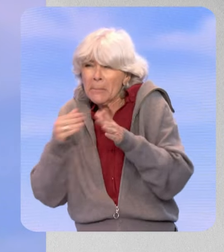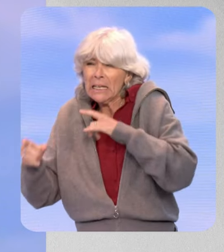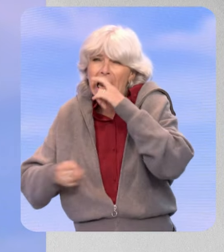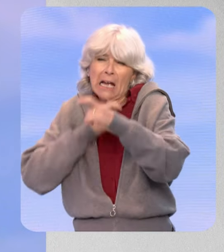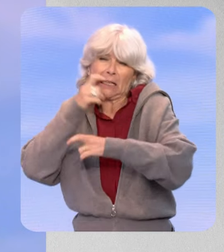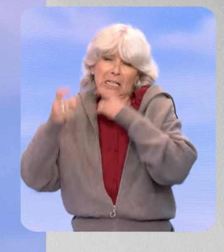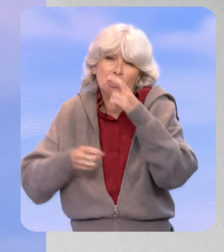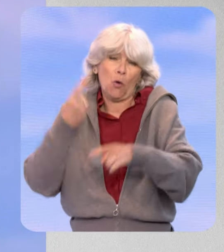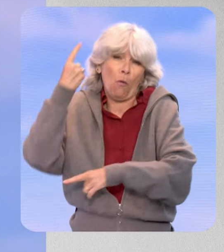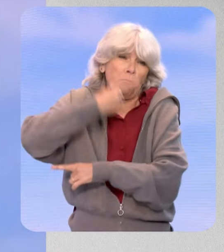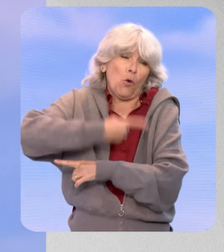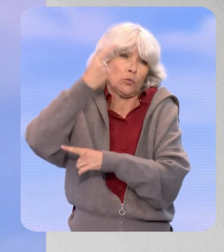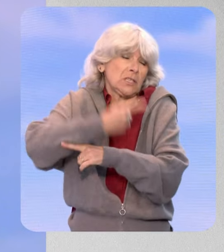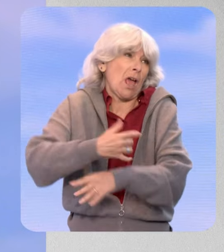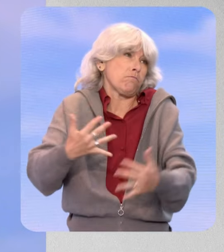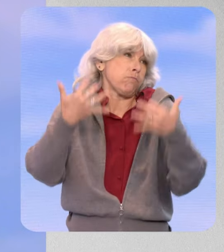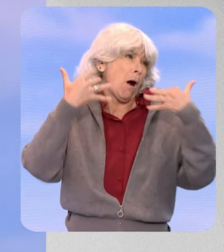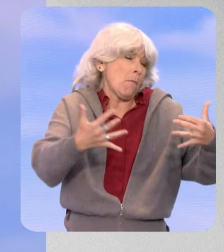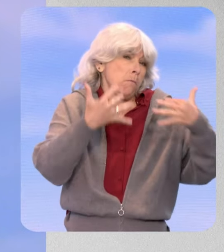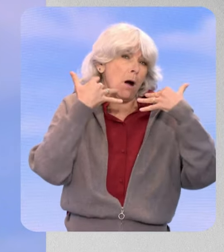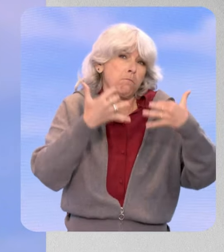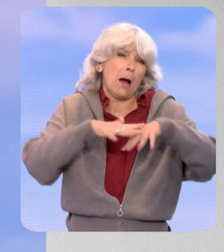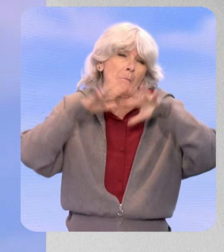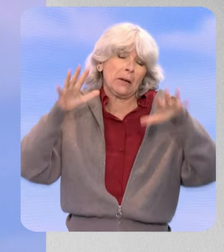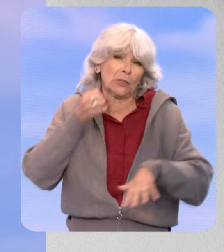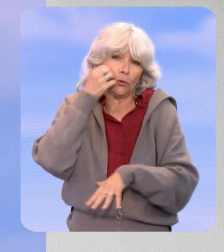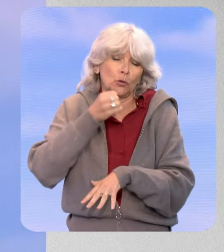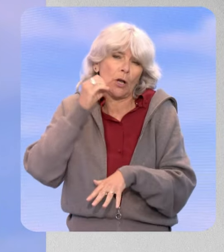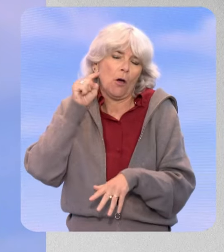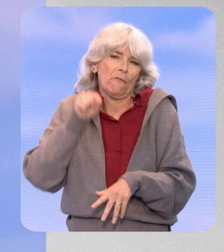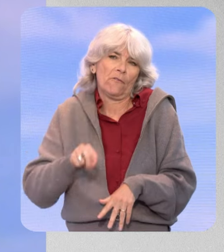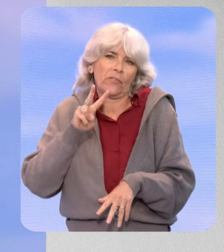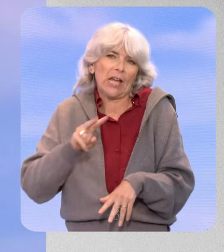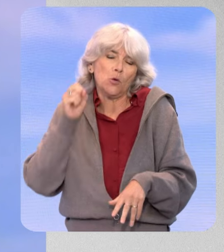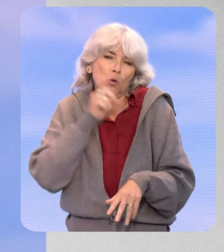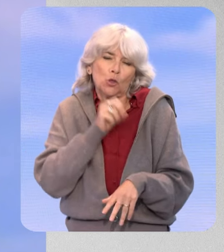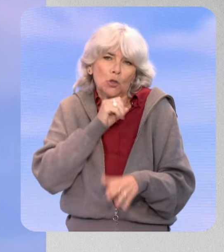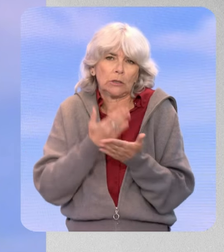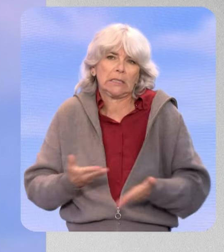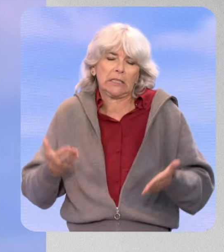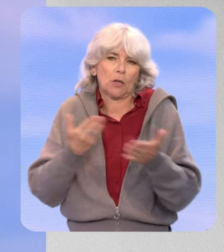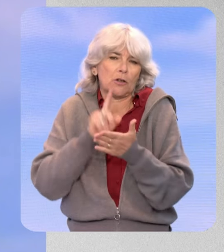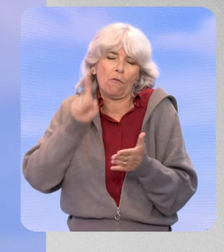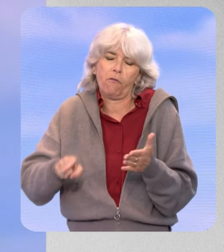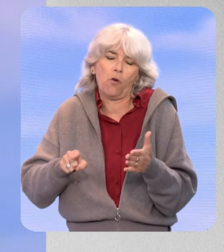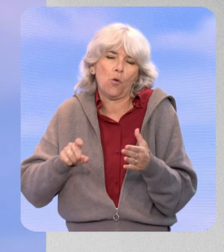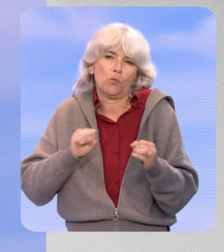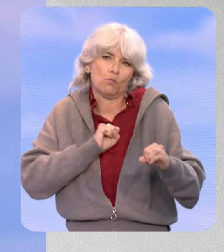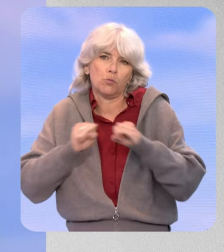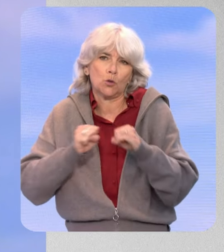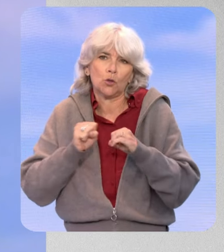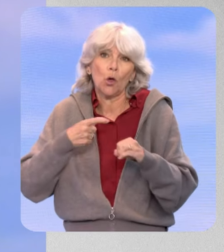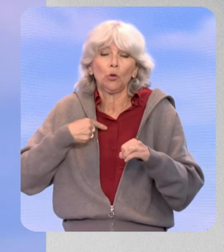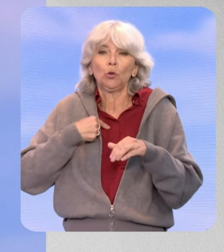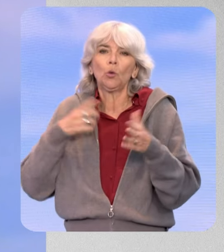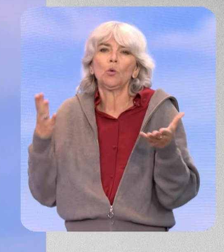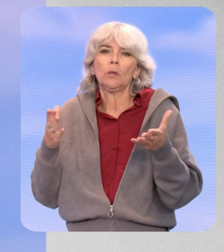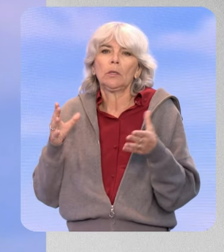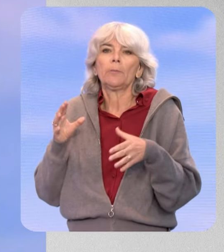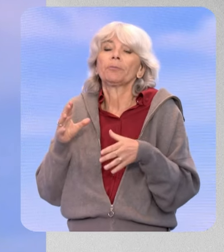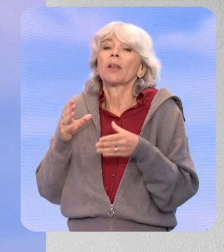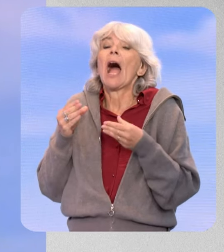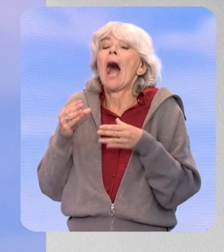Les frontières sont traversées par des migrants clandestins tous les jours. Il y a urgence à agir. Nous ne serons pas la force politique qui mène